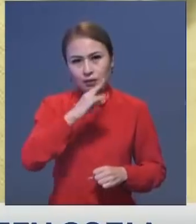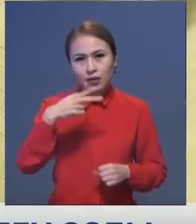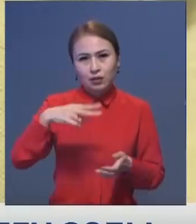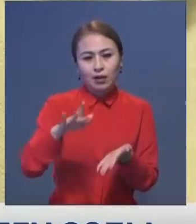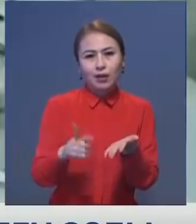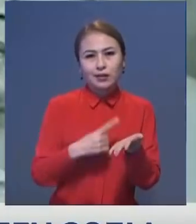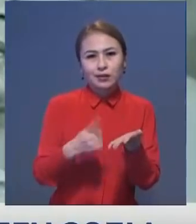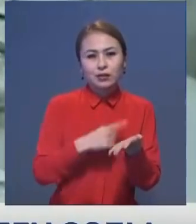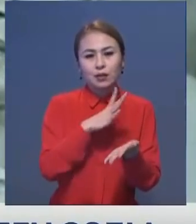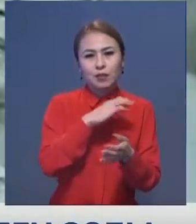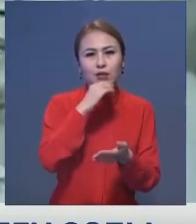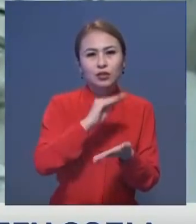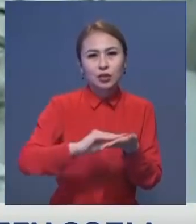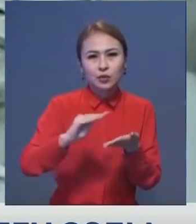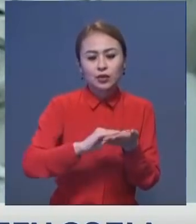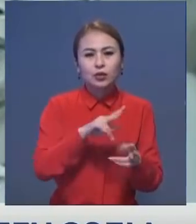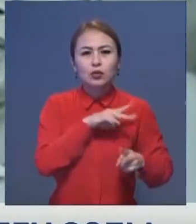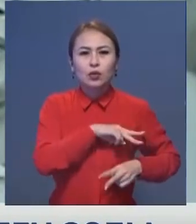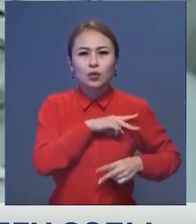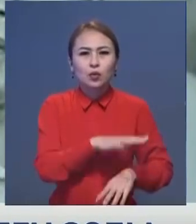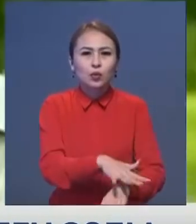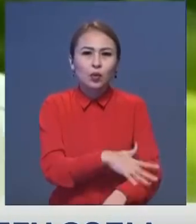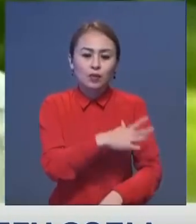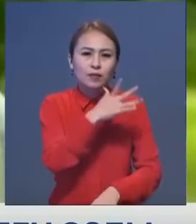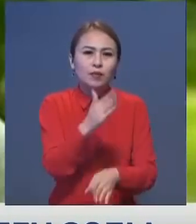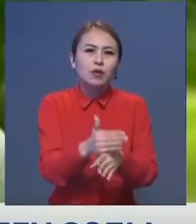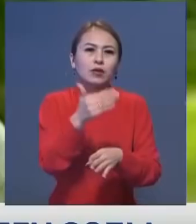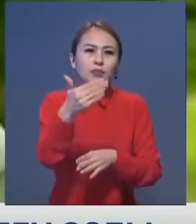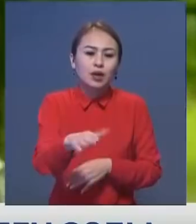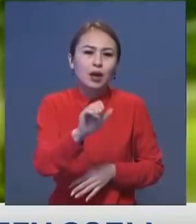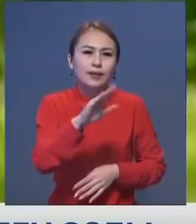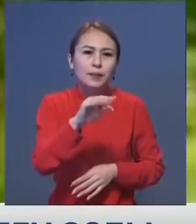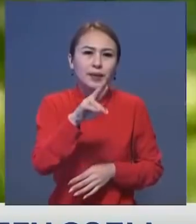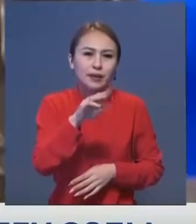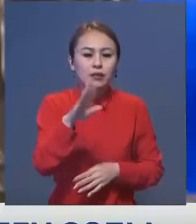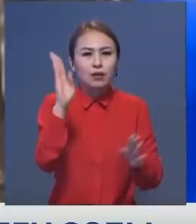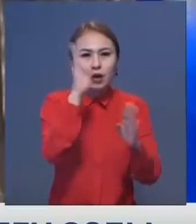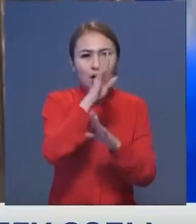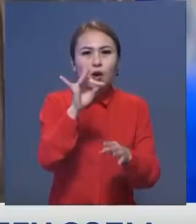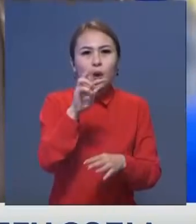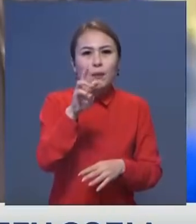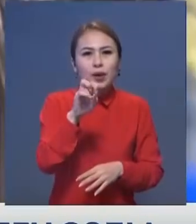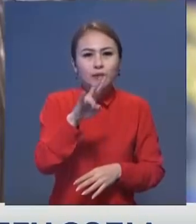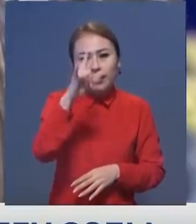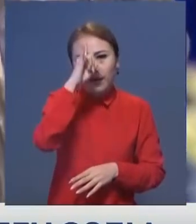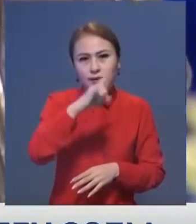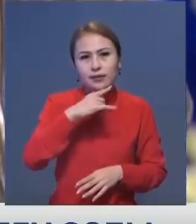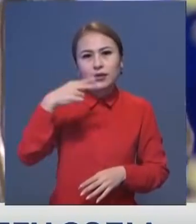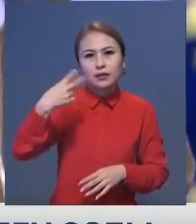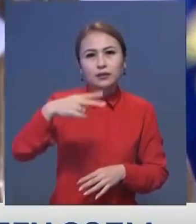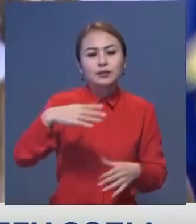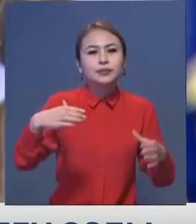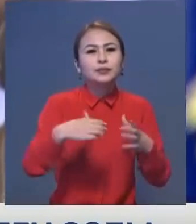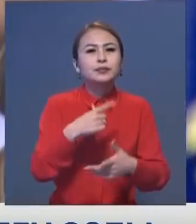газетінде жазушы баспасында талай жыл еңбек етті. Соңғы көш, атамекен, тағдыр романдары қазақ әдебиетінің асыл